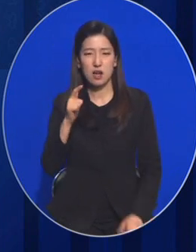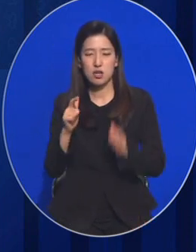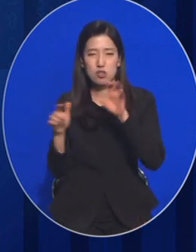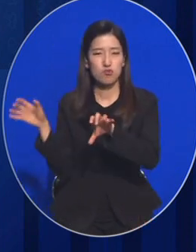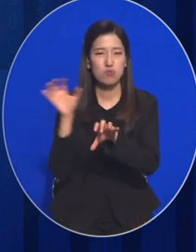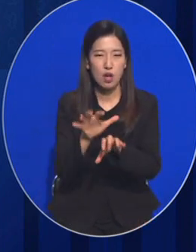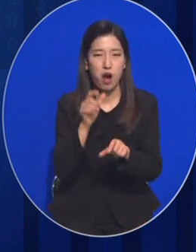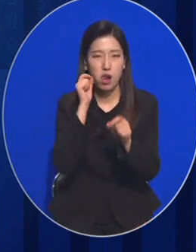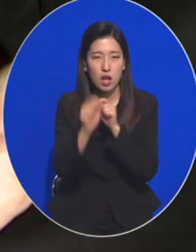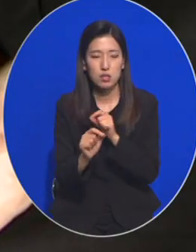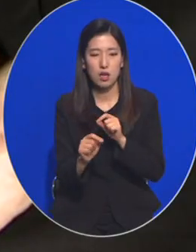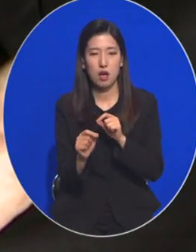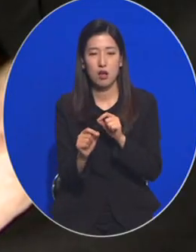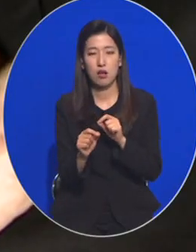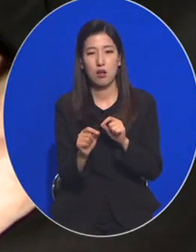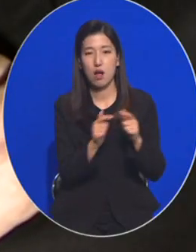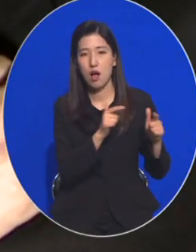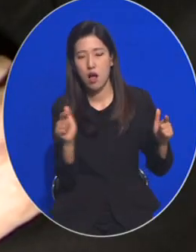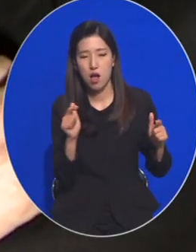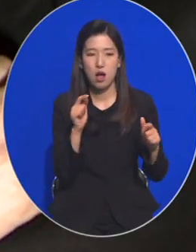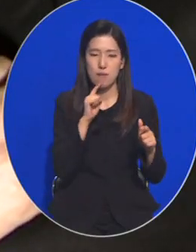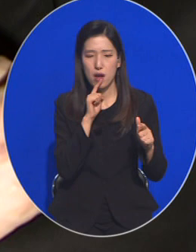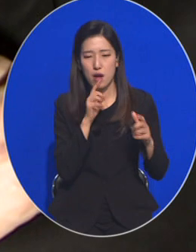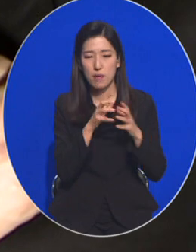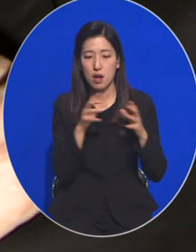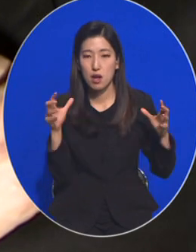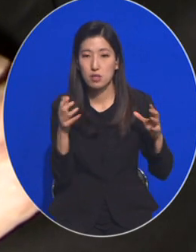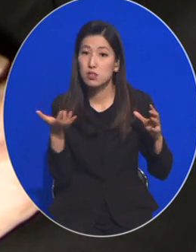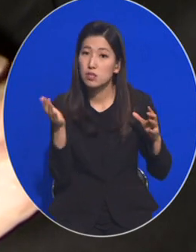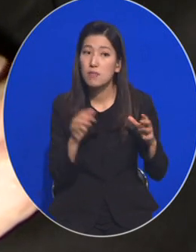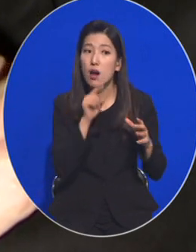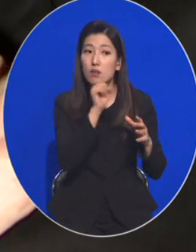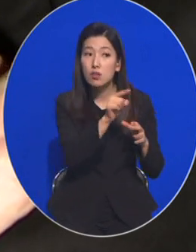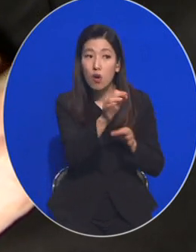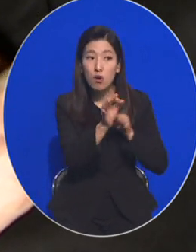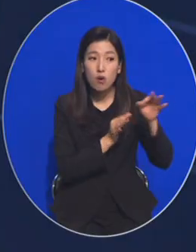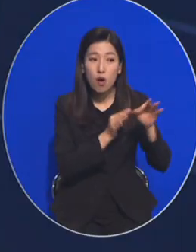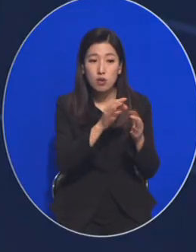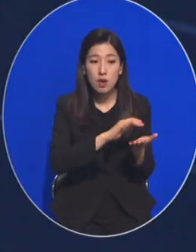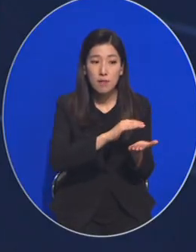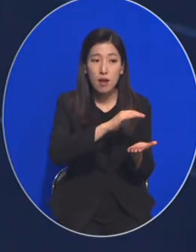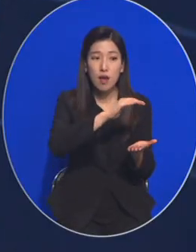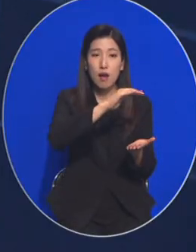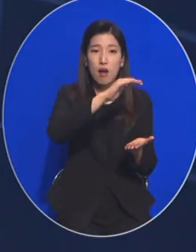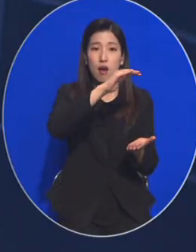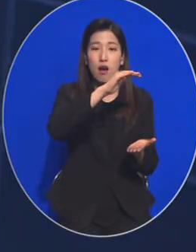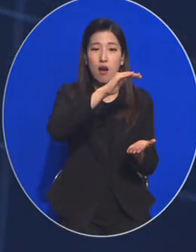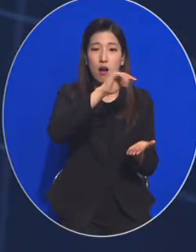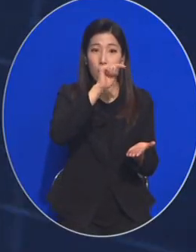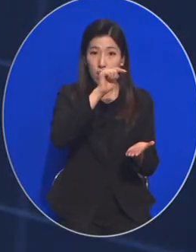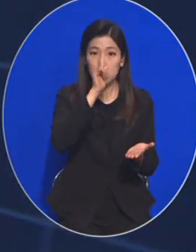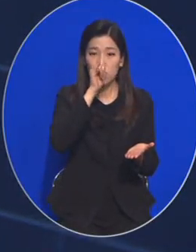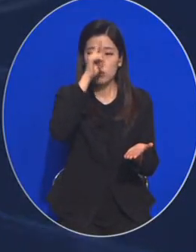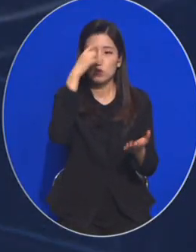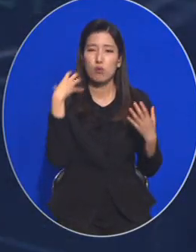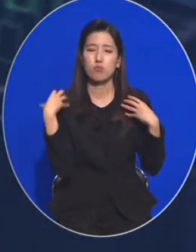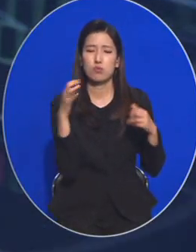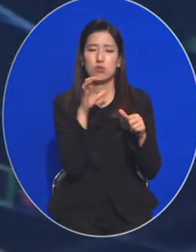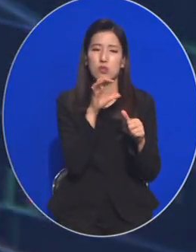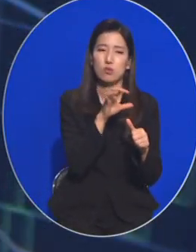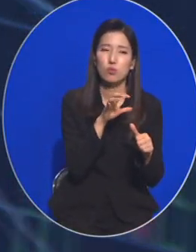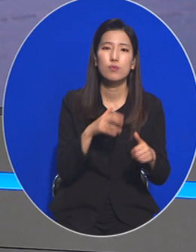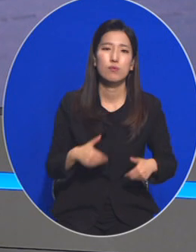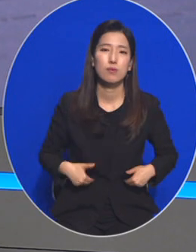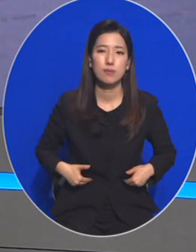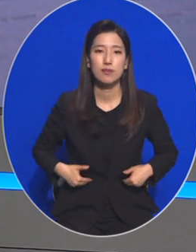평가가 엇갈리고 있지만 가상화폐 거래가 크게 증가한 만큼 이를 규제할 제도적 장치가 필요하다는 지적이 많습니다.